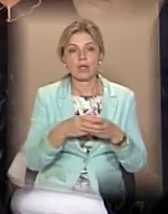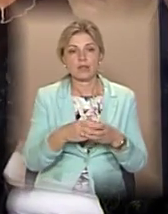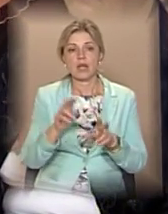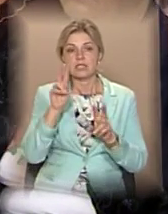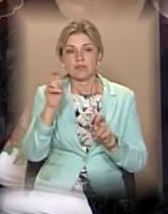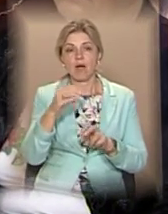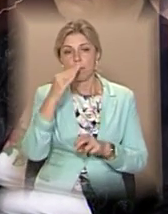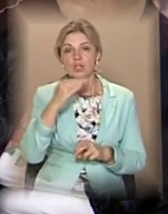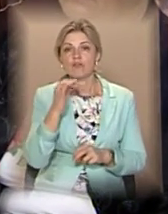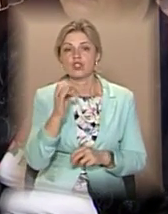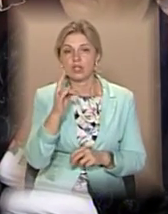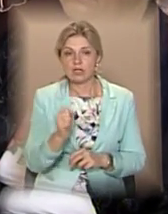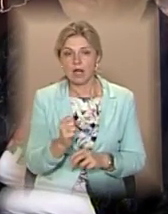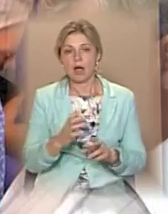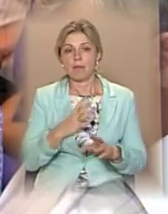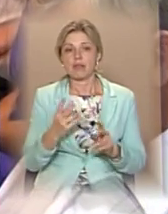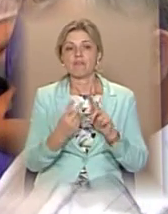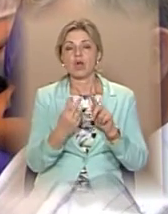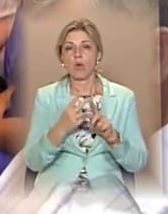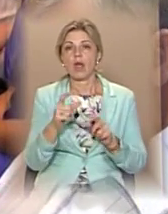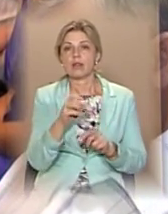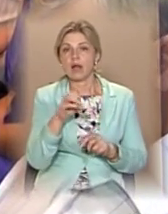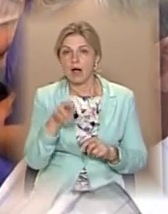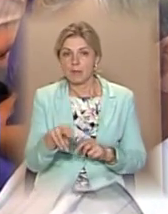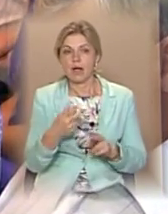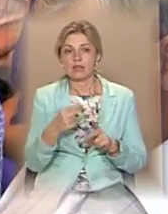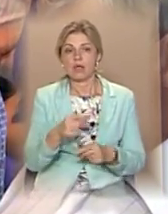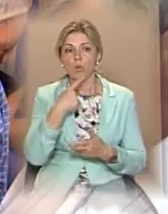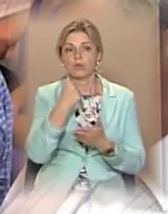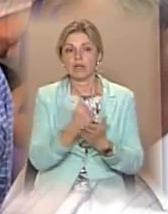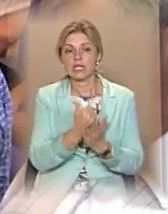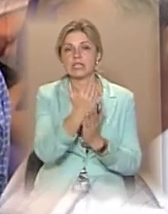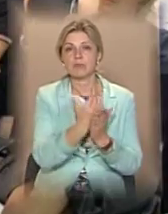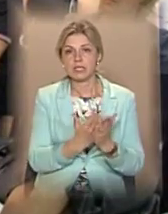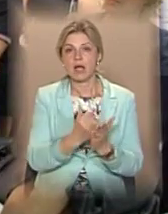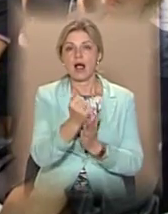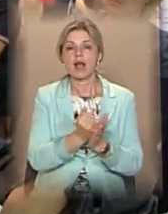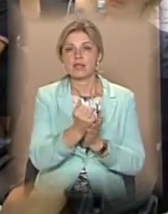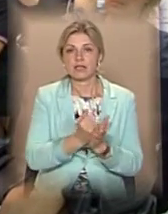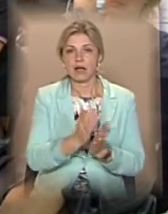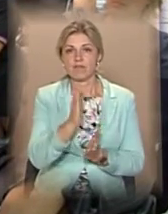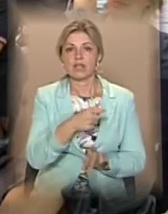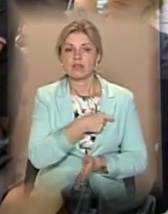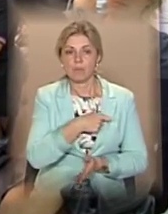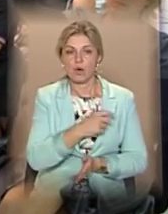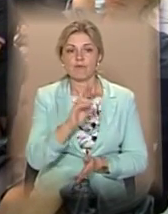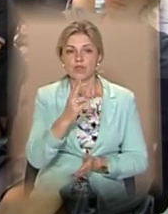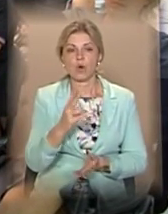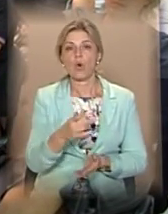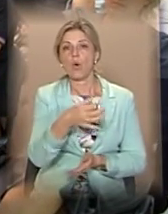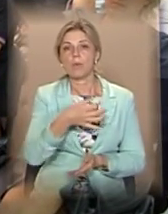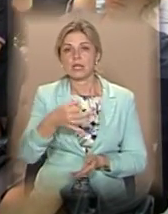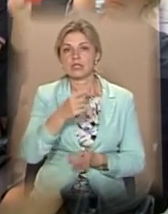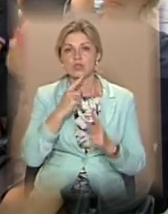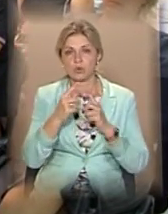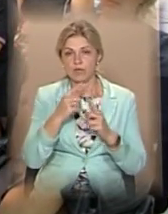етап обласної відкритої конференції, на якому затвердила список кандидатів у депутати до Миколаївської обласної ради від